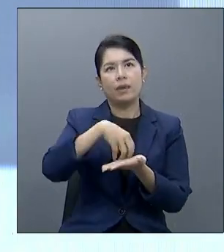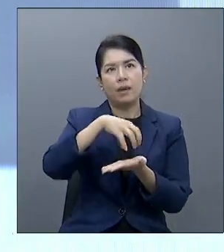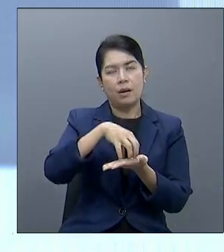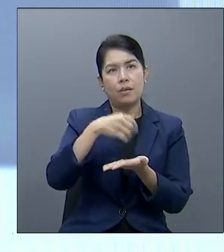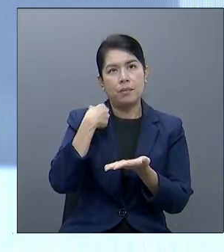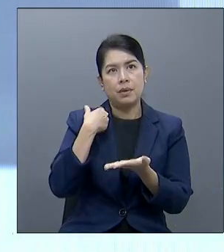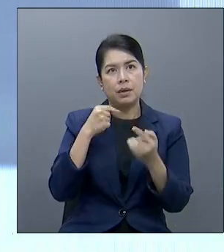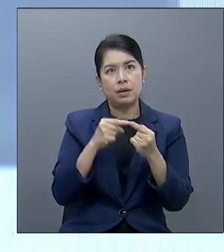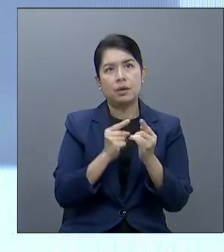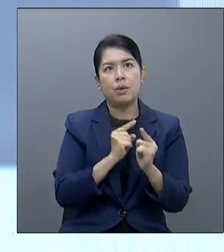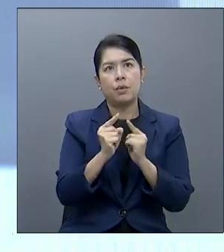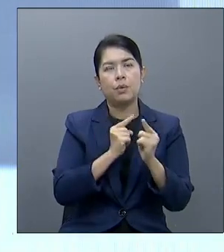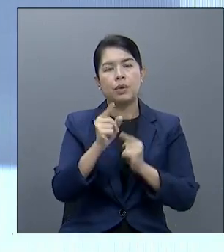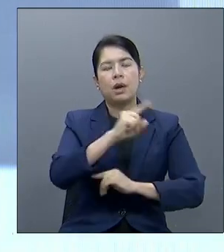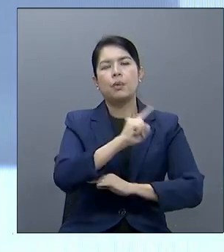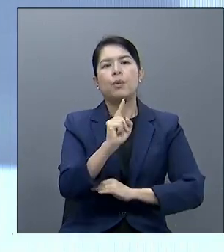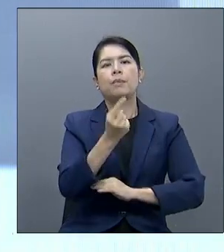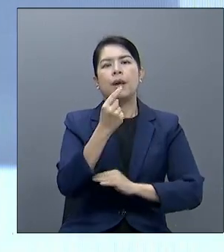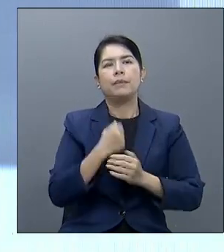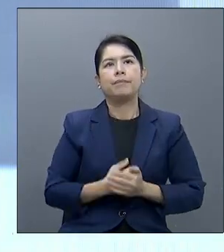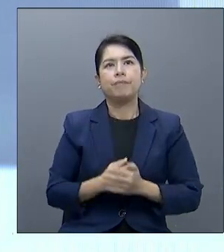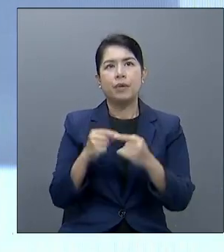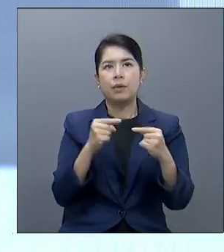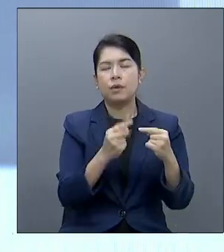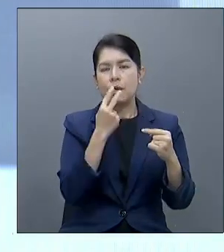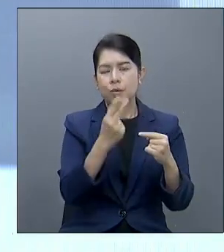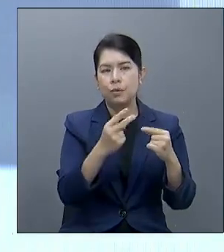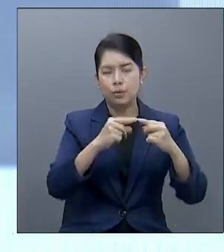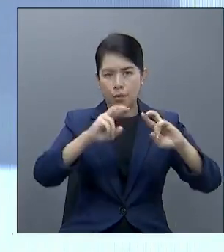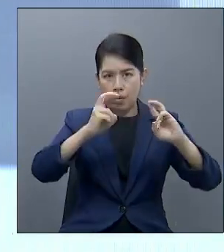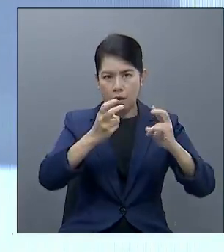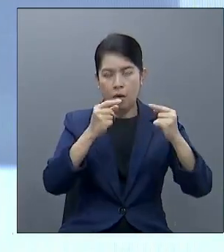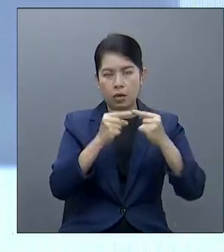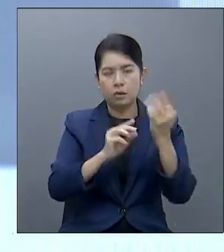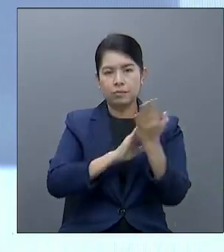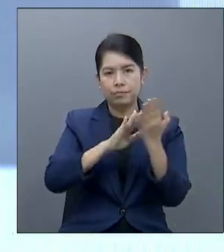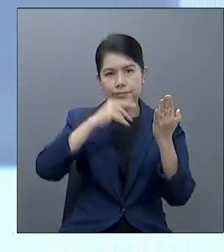านี้ในคุยกันวันใหม่อีกสักครู่ก็มาพบกันในช่วงสีสันวาไรตี้สักครู่เดียวค่ะ